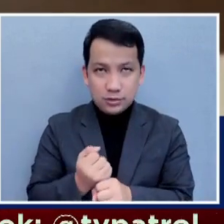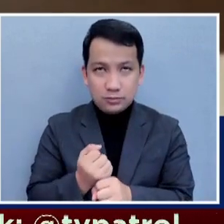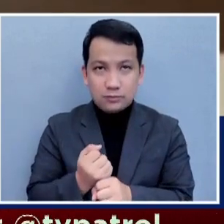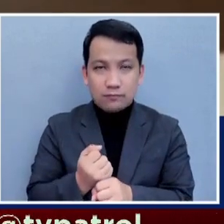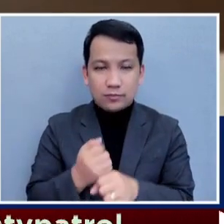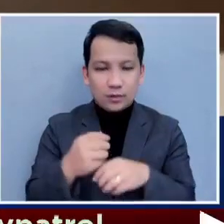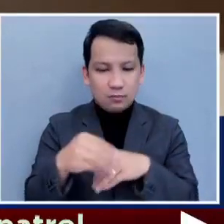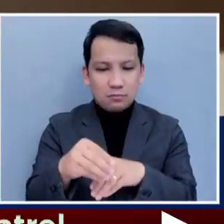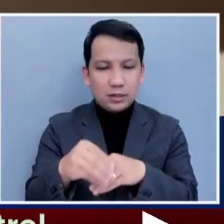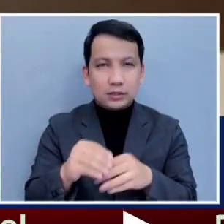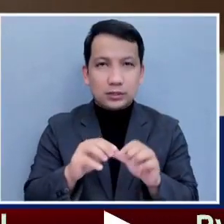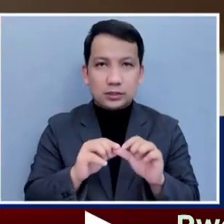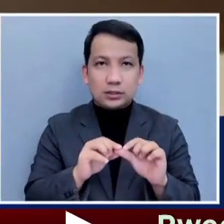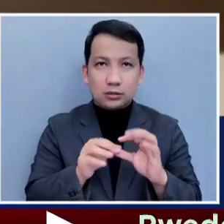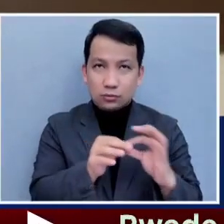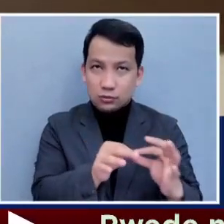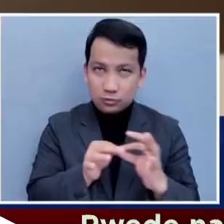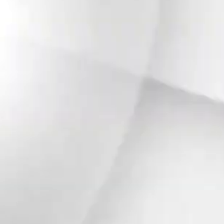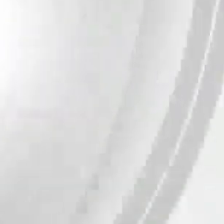linkage.